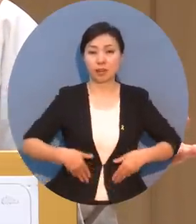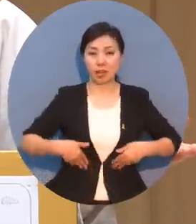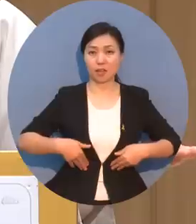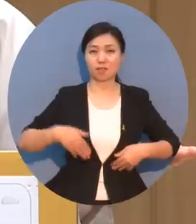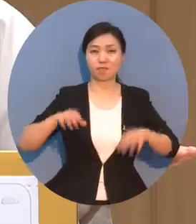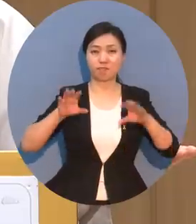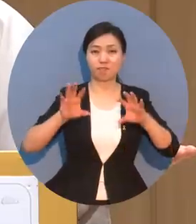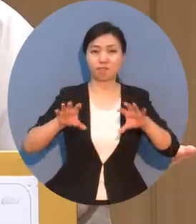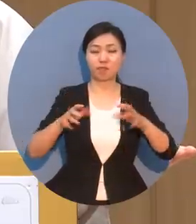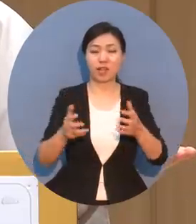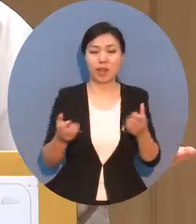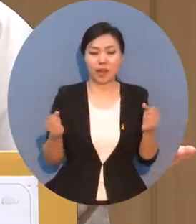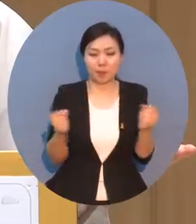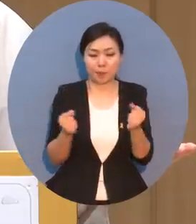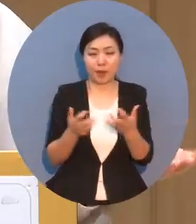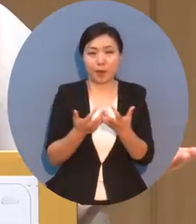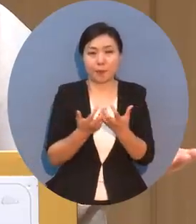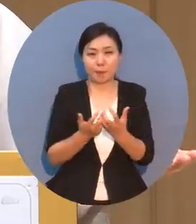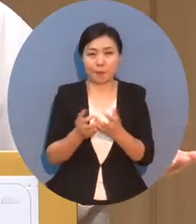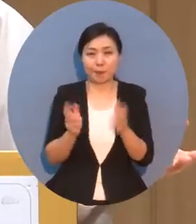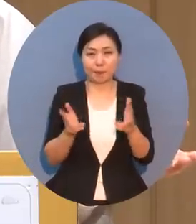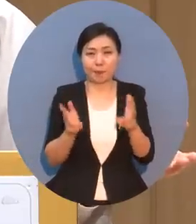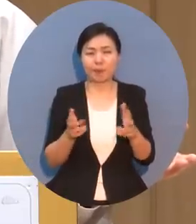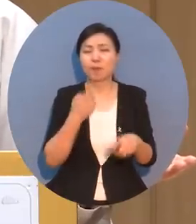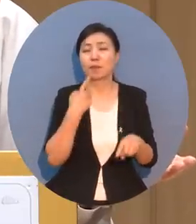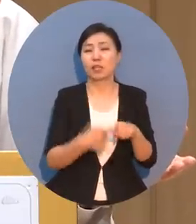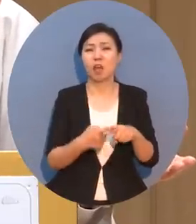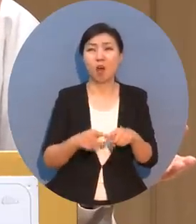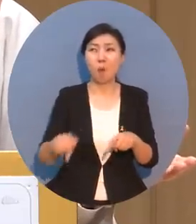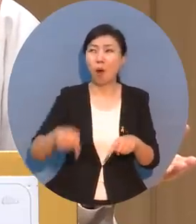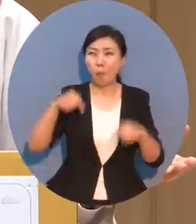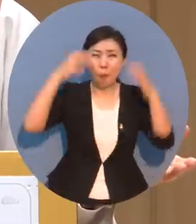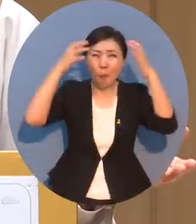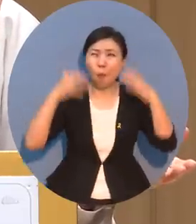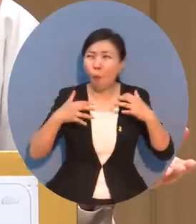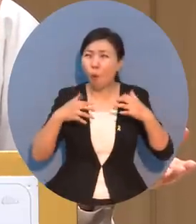온풍기를 트든 마찬가지다. 왜 이렇게 방을 덥게 만들었나?